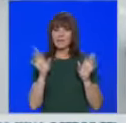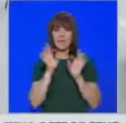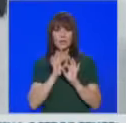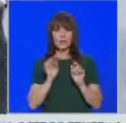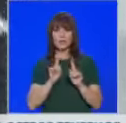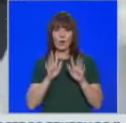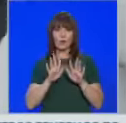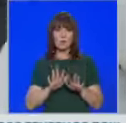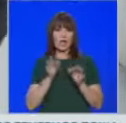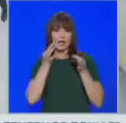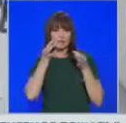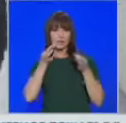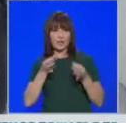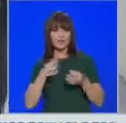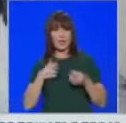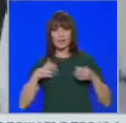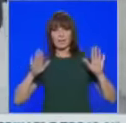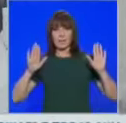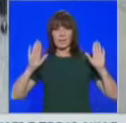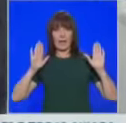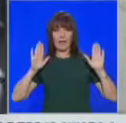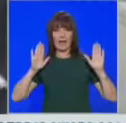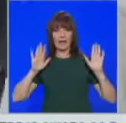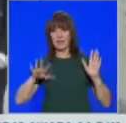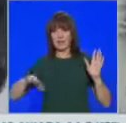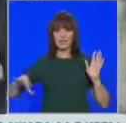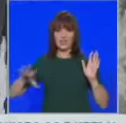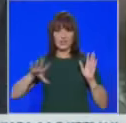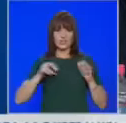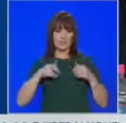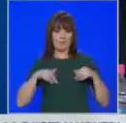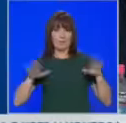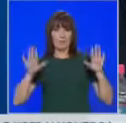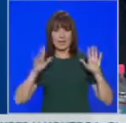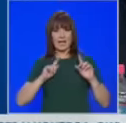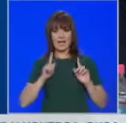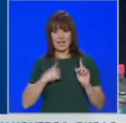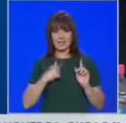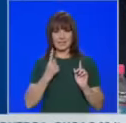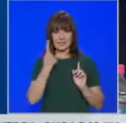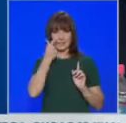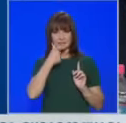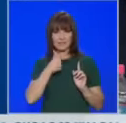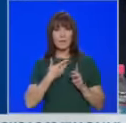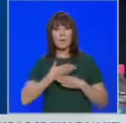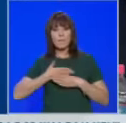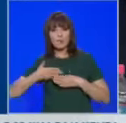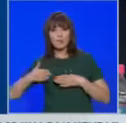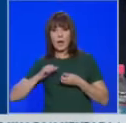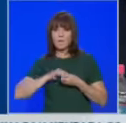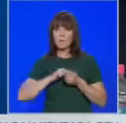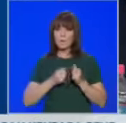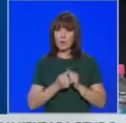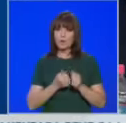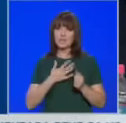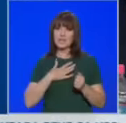впечатлението, че съм се предал или сме се предали, извинявам се, тъй като аз не съм сам. Продължаваме, бориме се, колкото ни позволяват силите